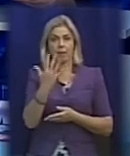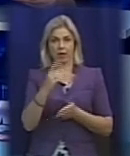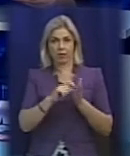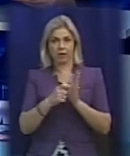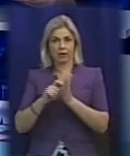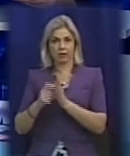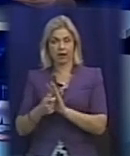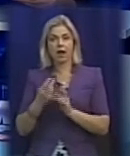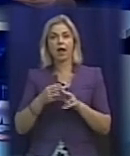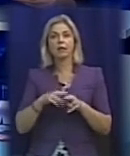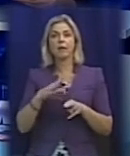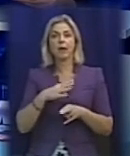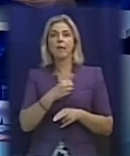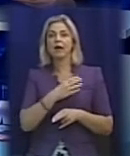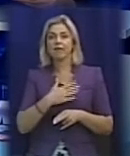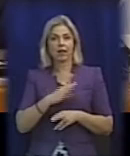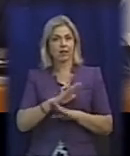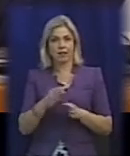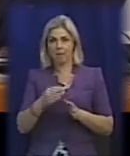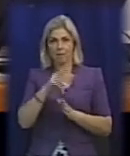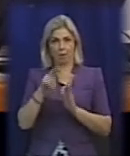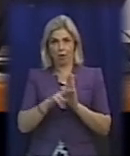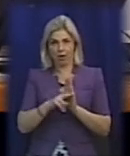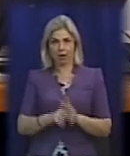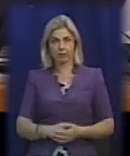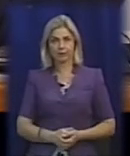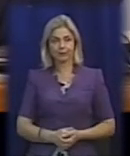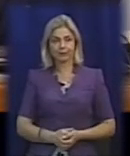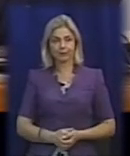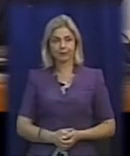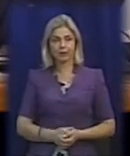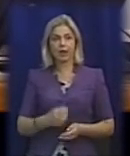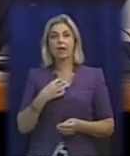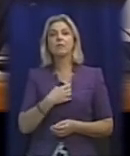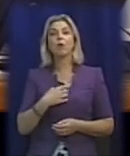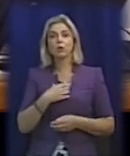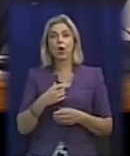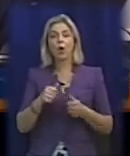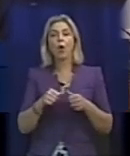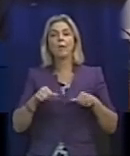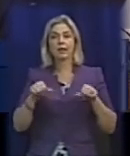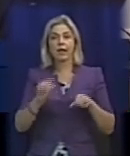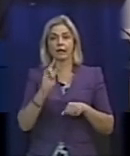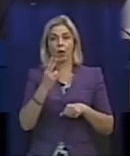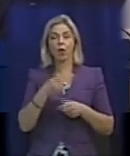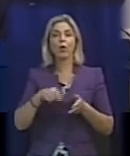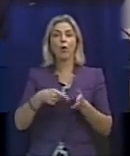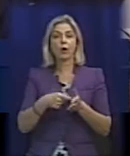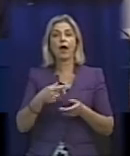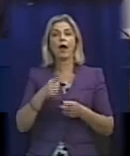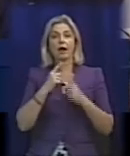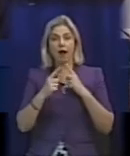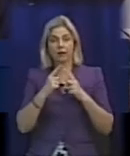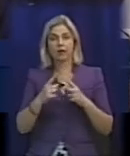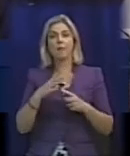ринку. Приватизації не підлягають. Виконавчим комітетом Миколаївської міської ради придбано 15